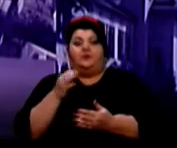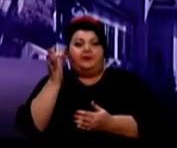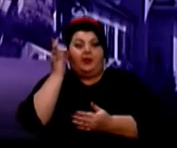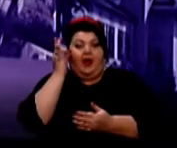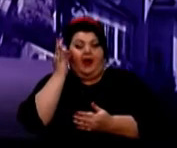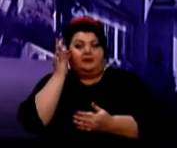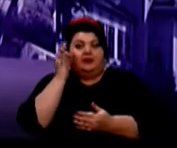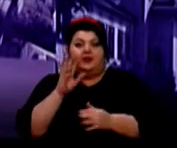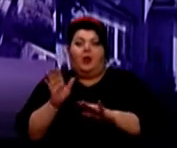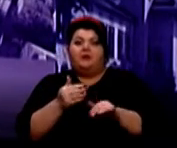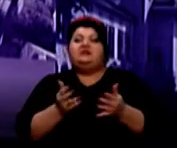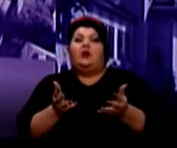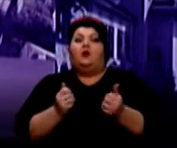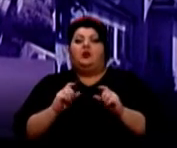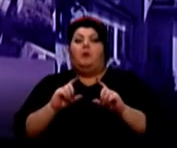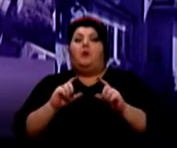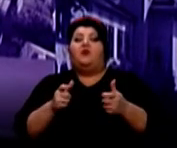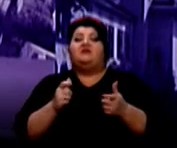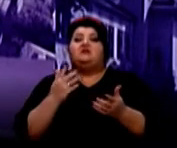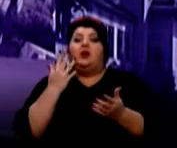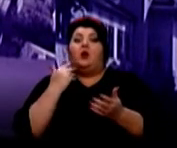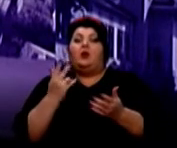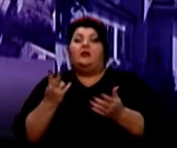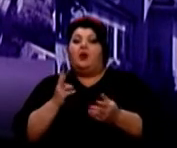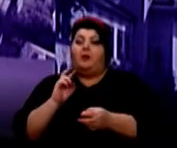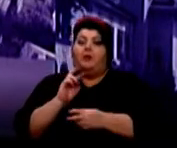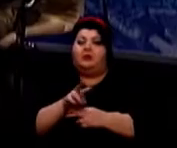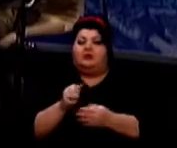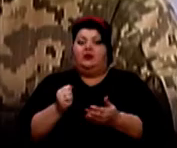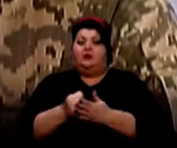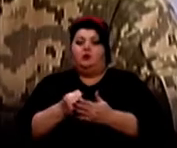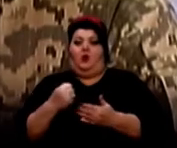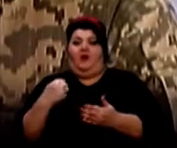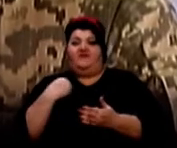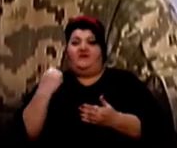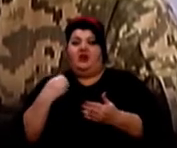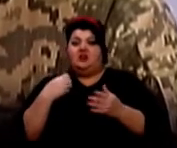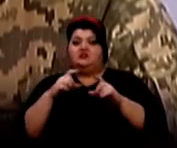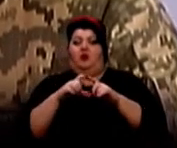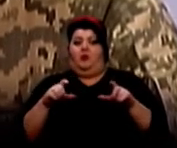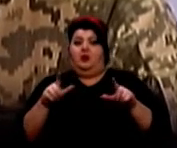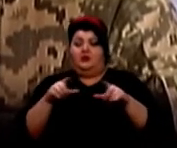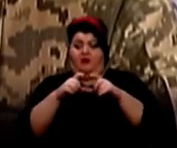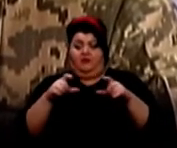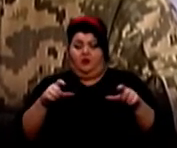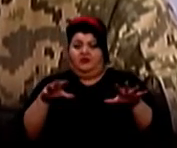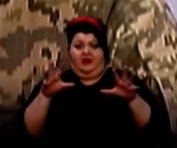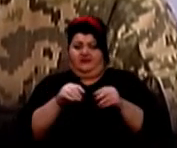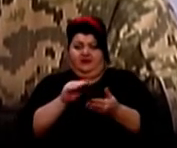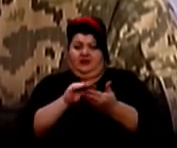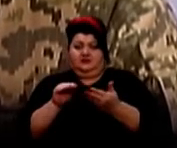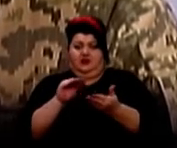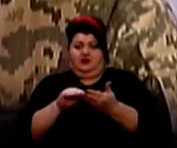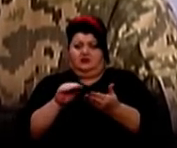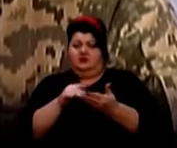призовникам після отримання повістки, коли треба прийти до військкомату? В повістці все сказано. Час і